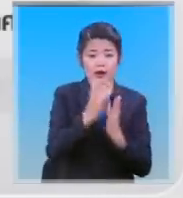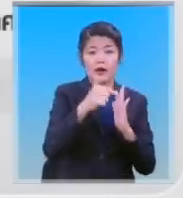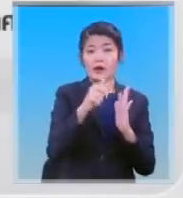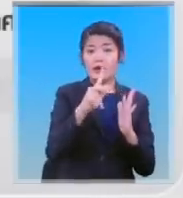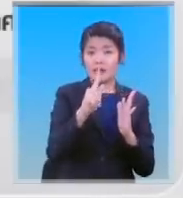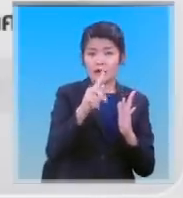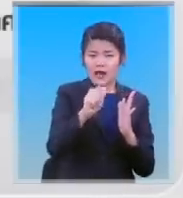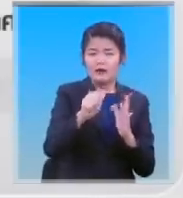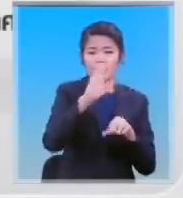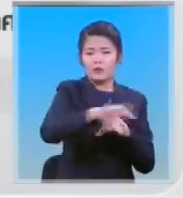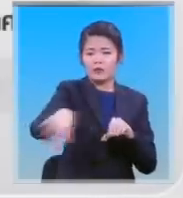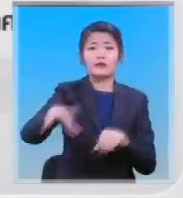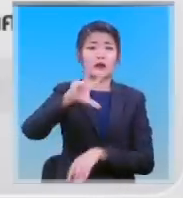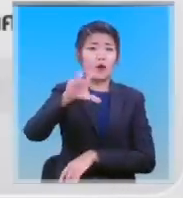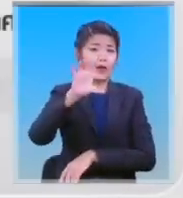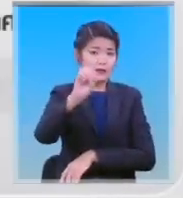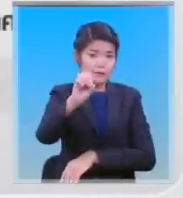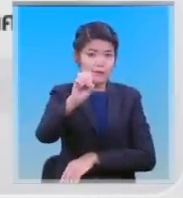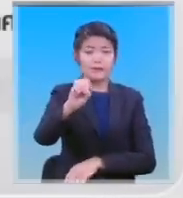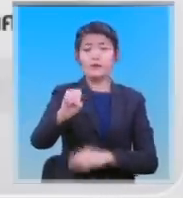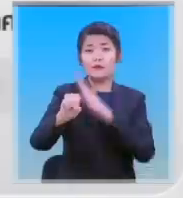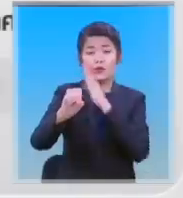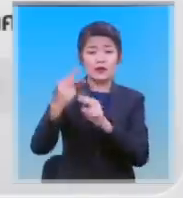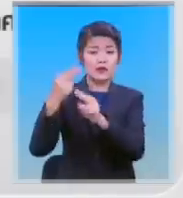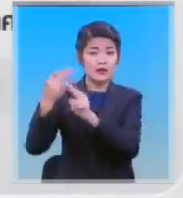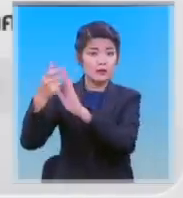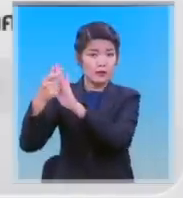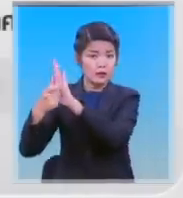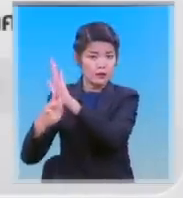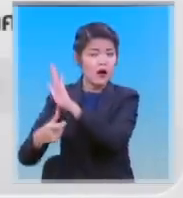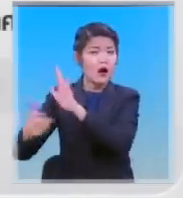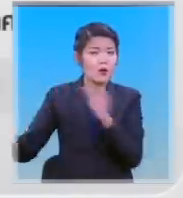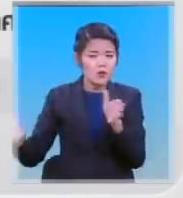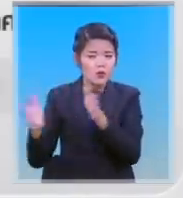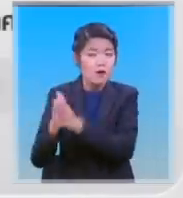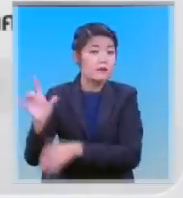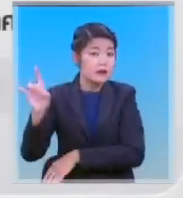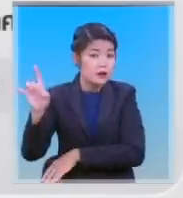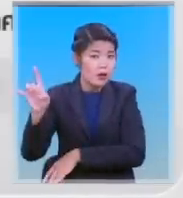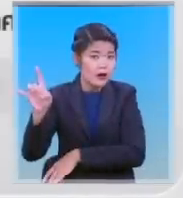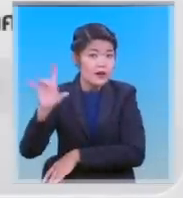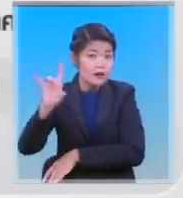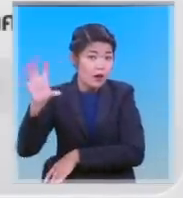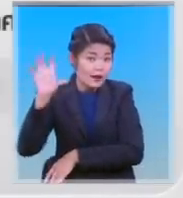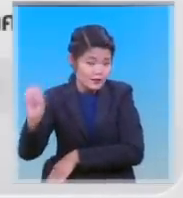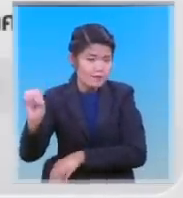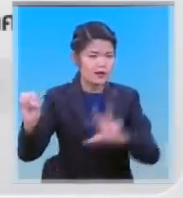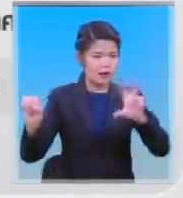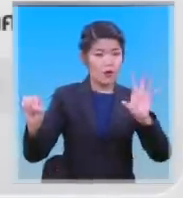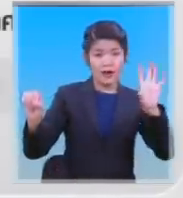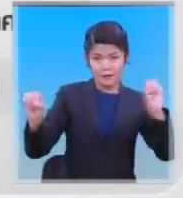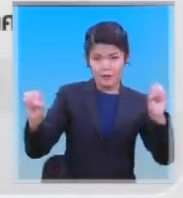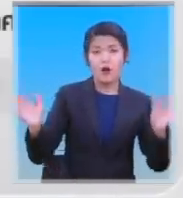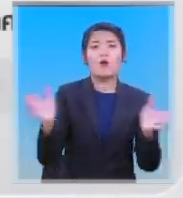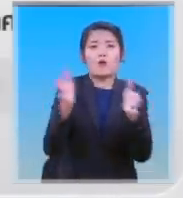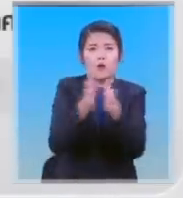ก็ถ้ารวมส.ส.บัญชีรายชื่อนะคะเราจะมีอีก150นะคะทีนี้พรรคการเมื